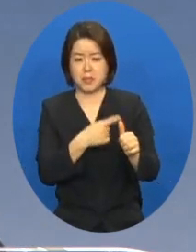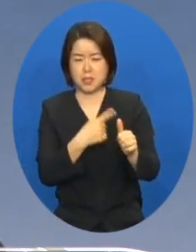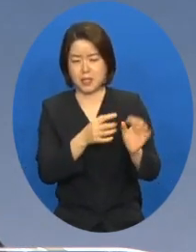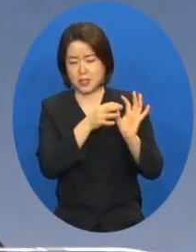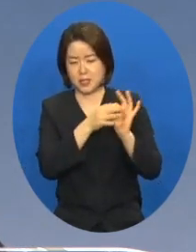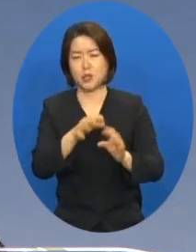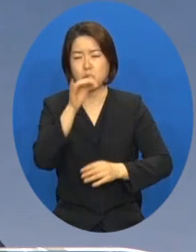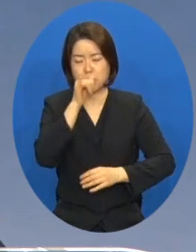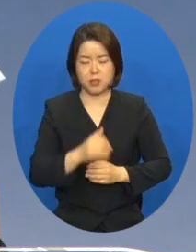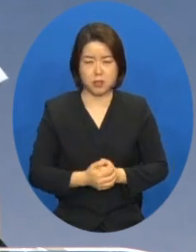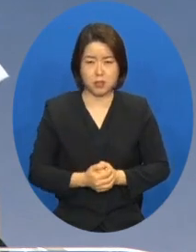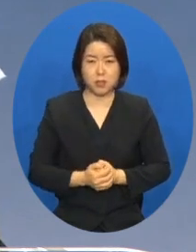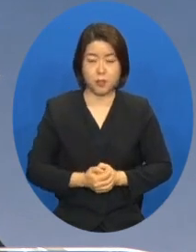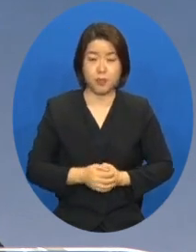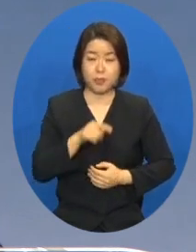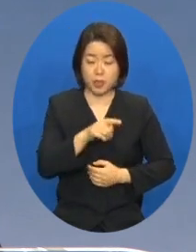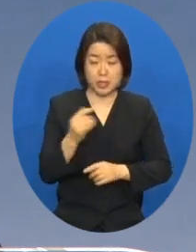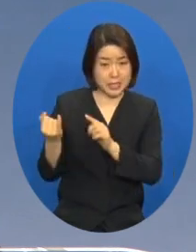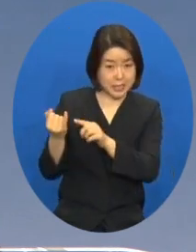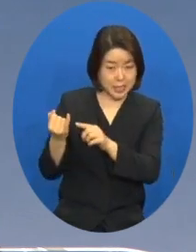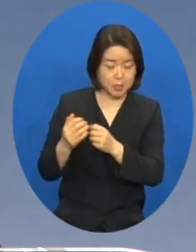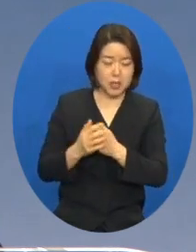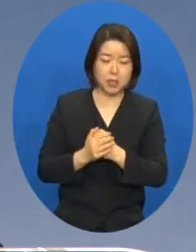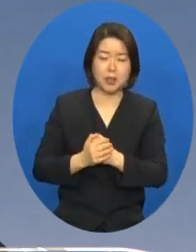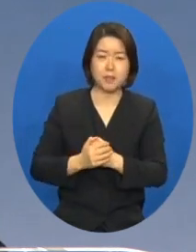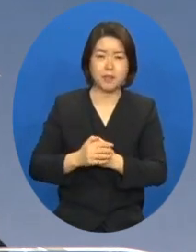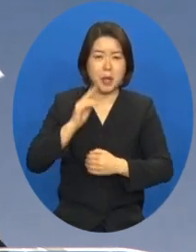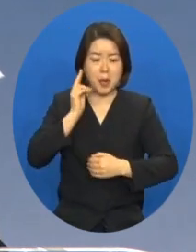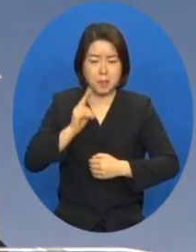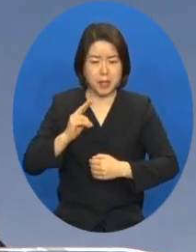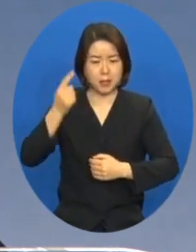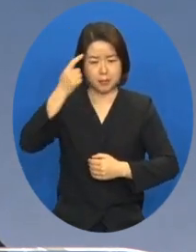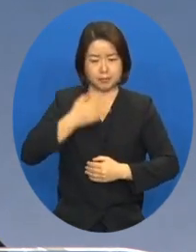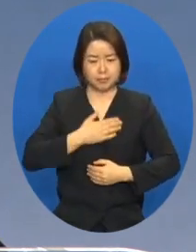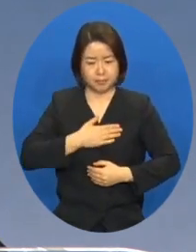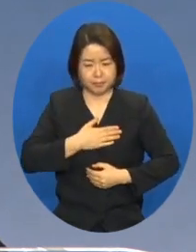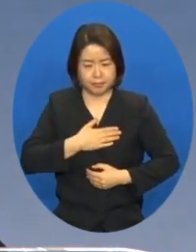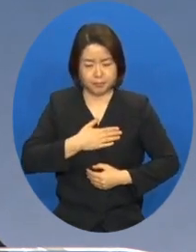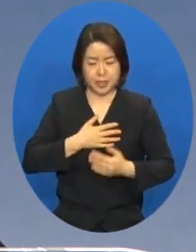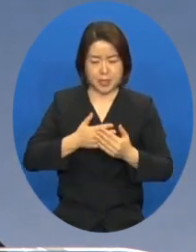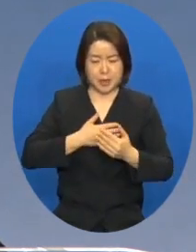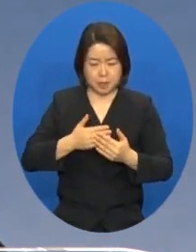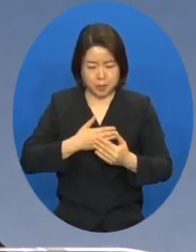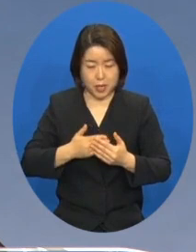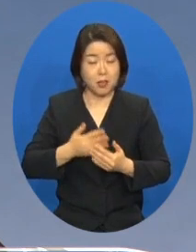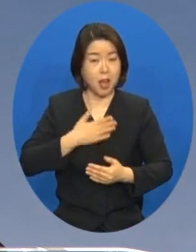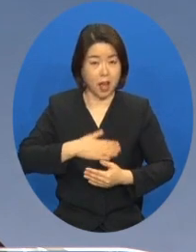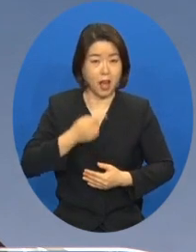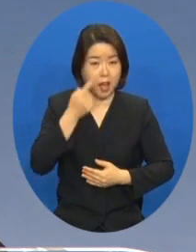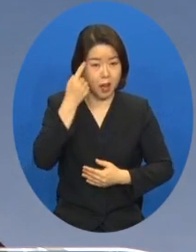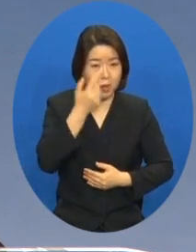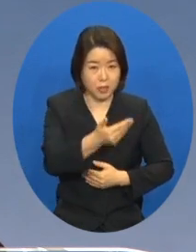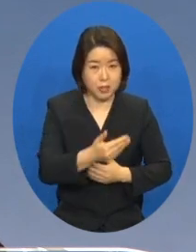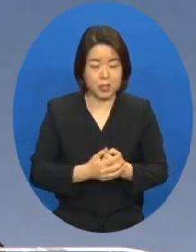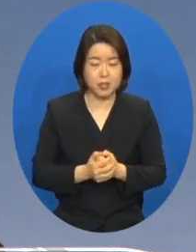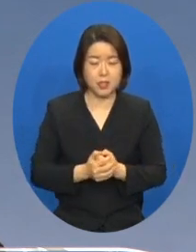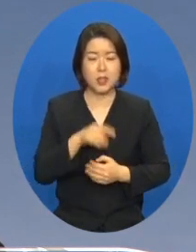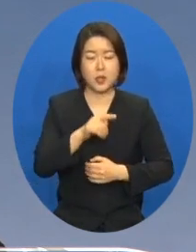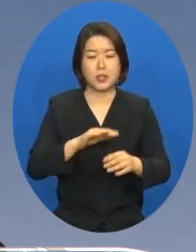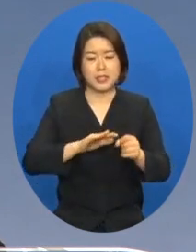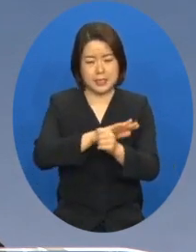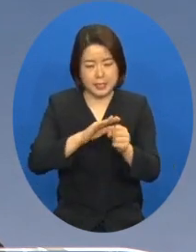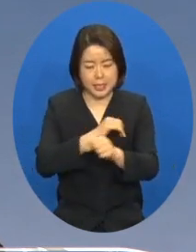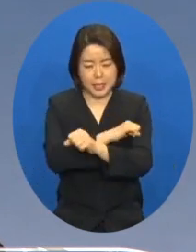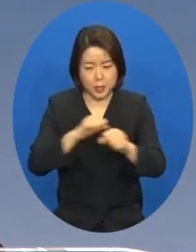때문이다. 너는 이 자매가 상당히 정서적으로 불안정하다는 것을 알지 않느냐? 너는 사랑과